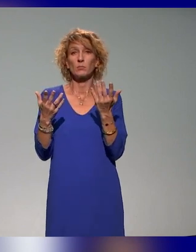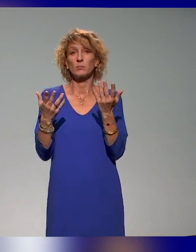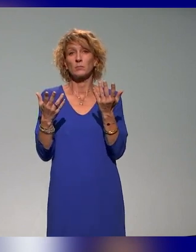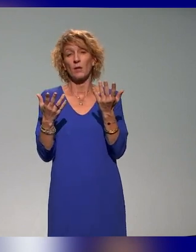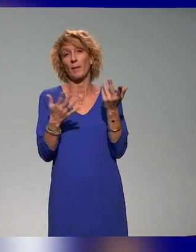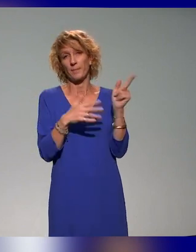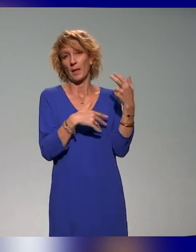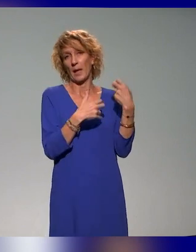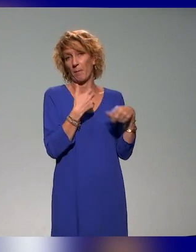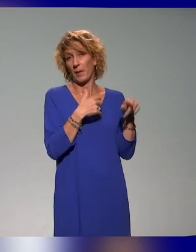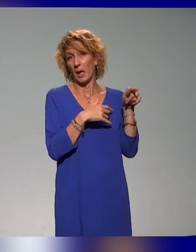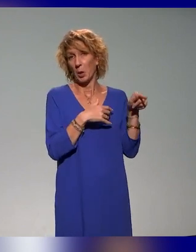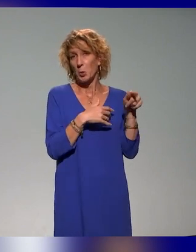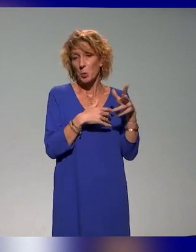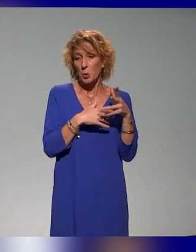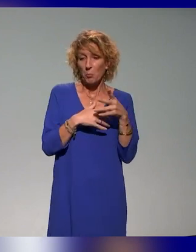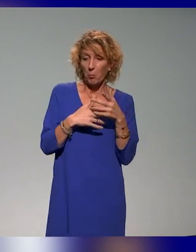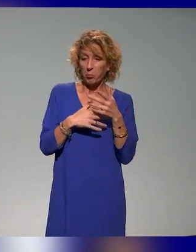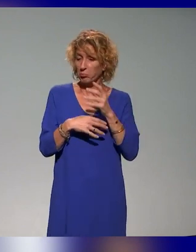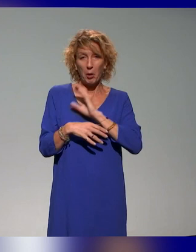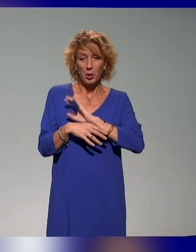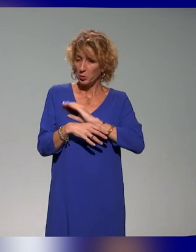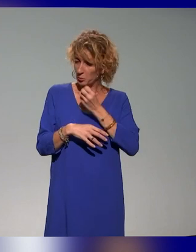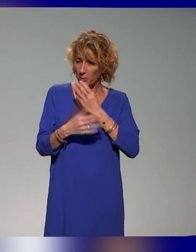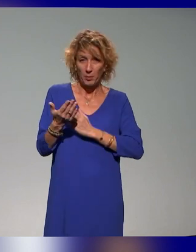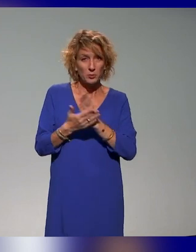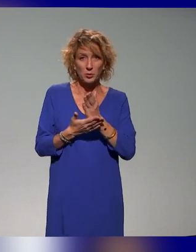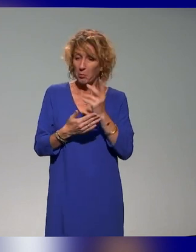Pierre n'a pas éprouvé de difficultés majeures.